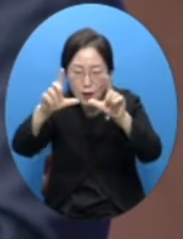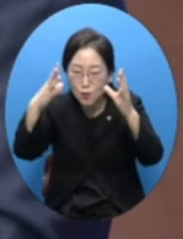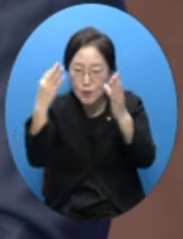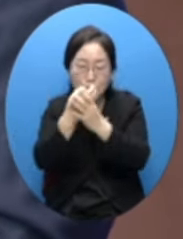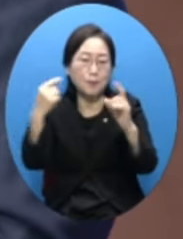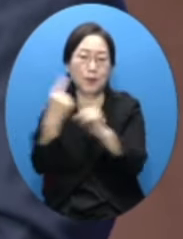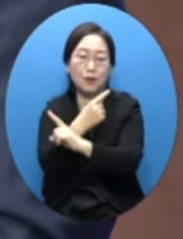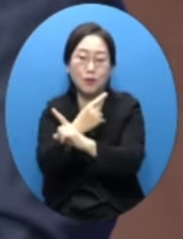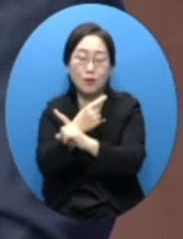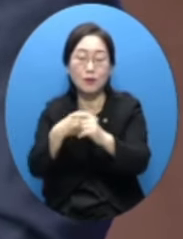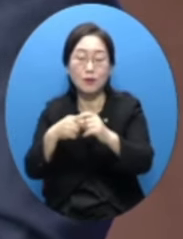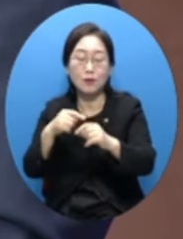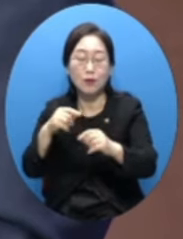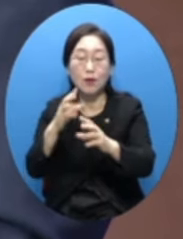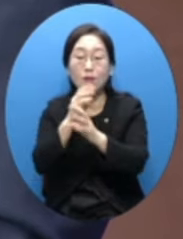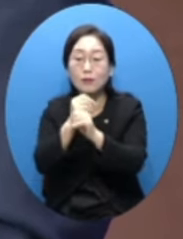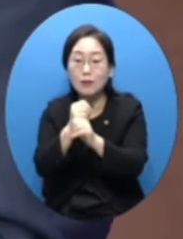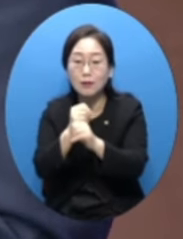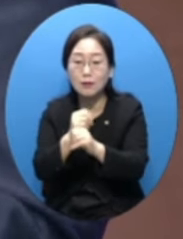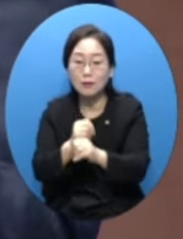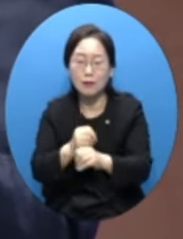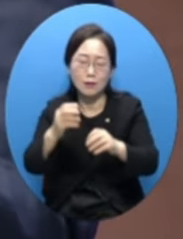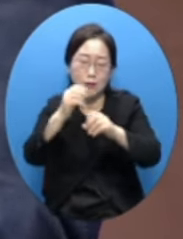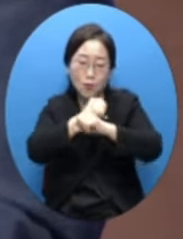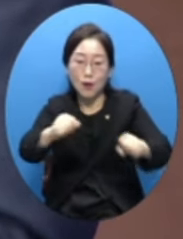그가 광야에서